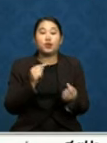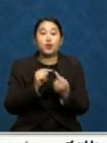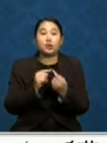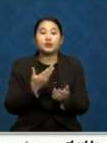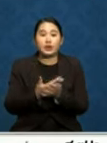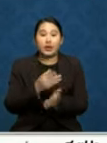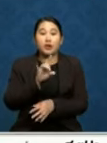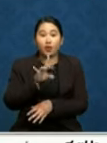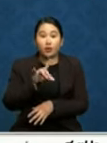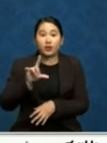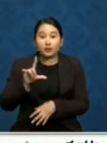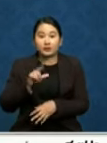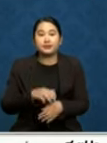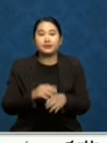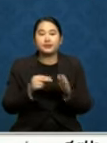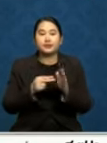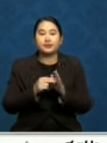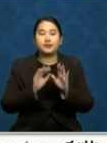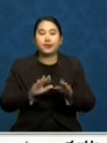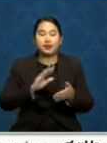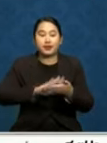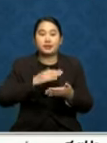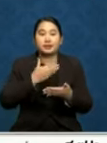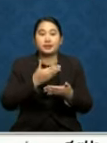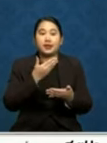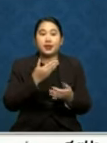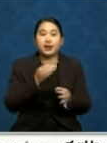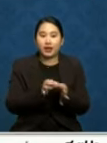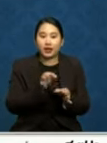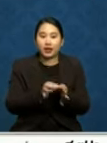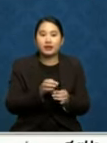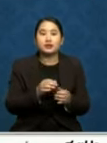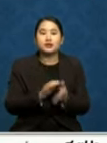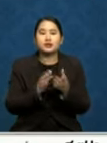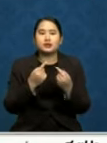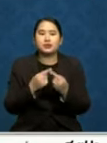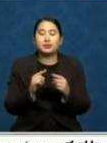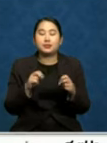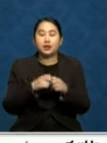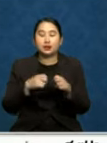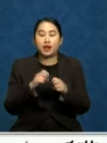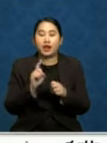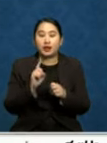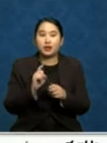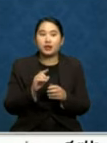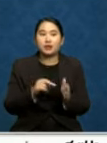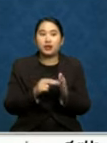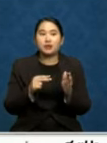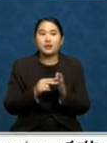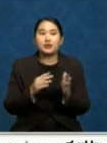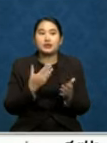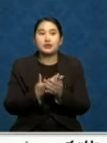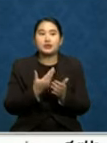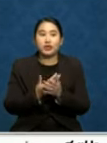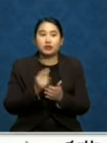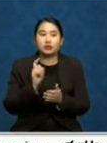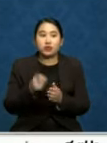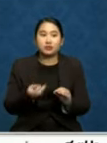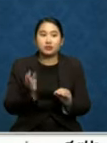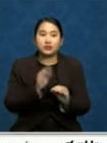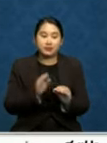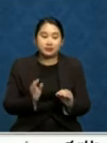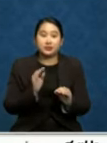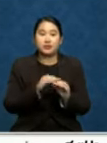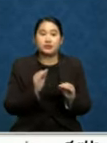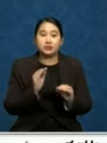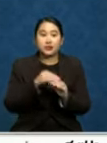ซึ่งก็มีการฝากในบัญชีธนาคารนะฝากคลังแต่ปัญหาคือท่านไม่สามารถชนะเงินเฟ้อได้นะครับคือท่านต้องเติมตลอด